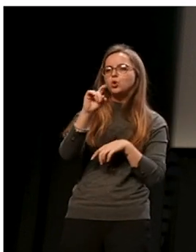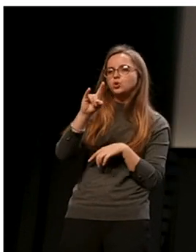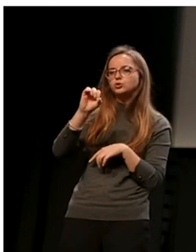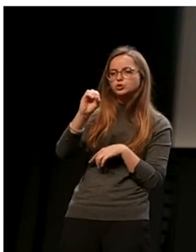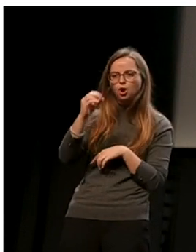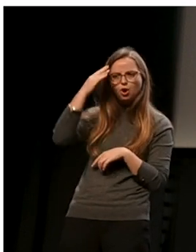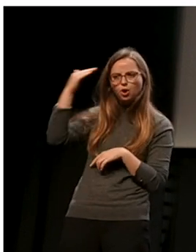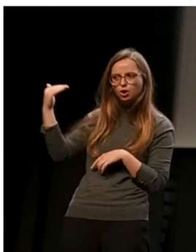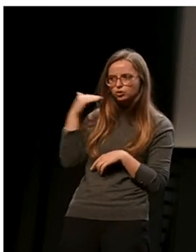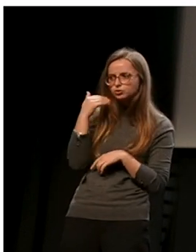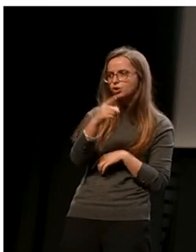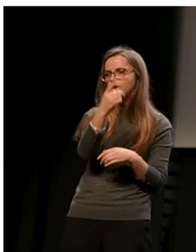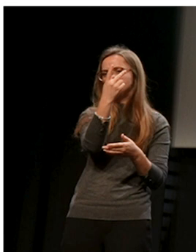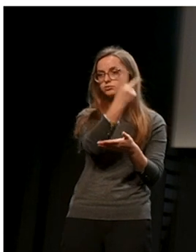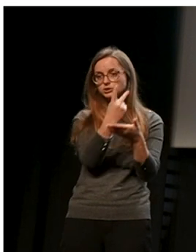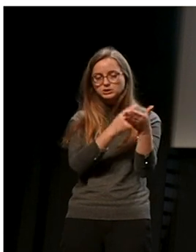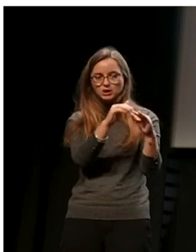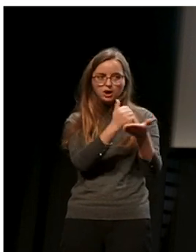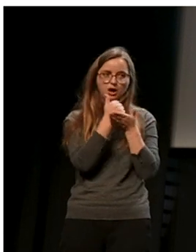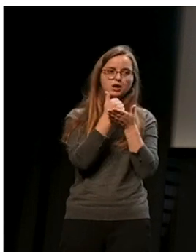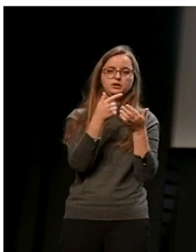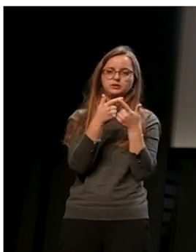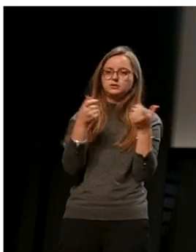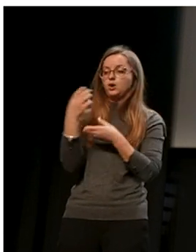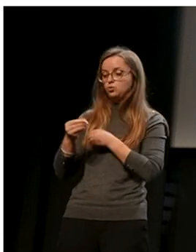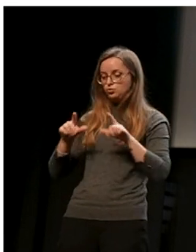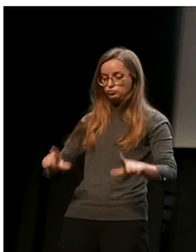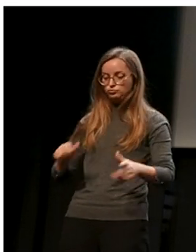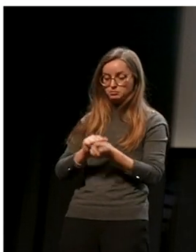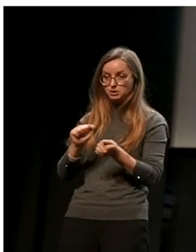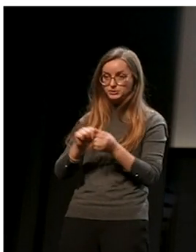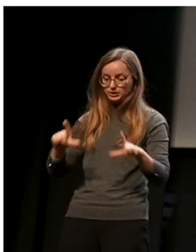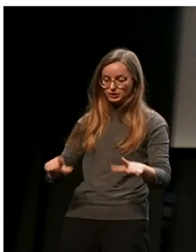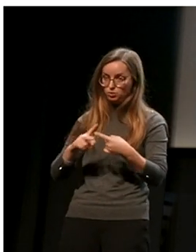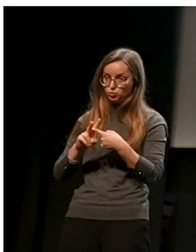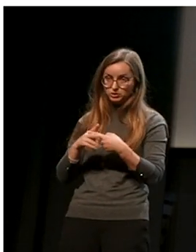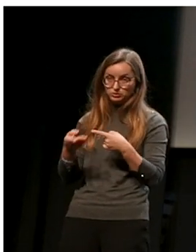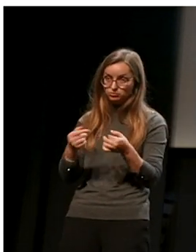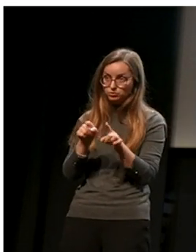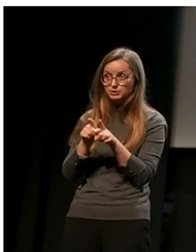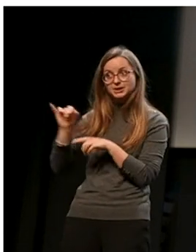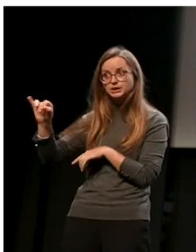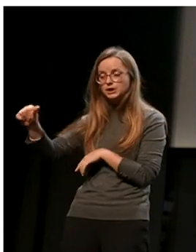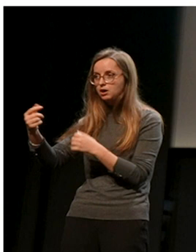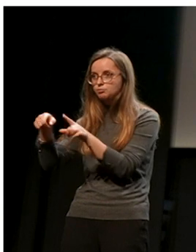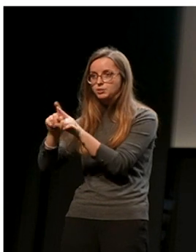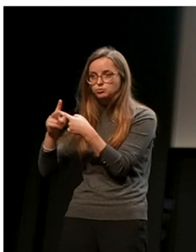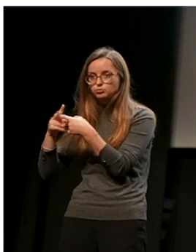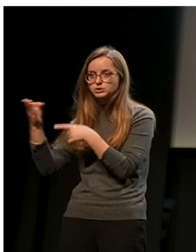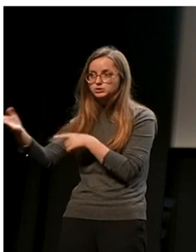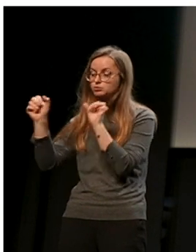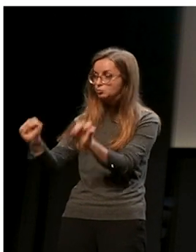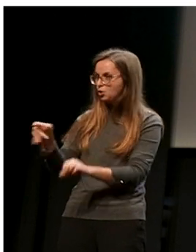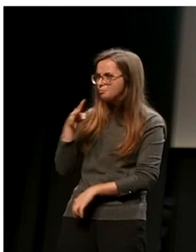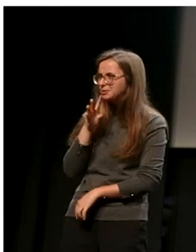on a plus ou moins pour certains abandonné le papier, etc. Il y a une part d'outil. Dans l'IA, il y a une part d'outil qui est évidente, qui peut être un outil qui est très